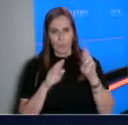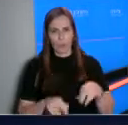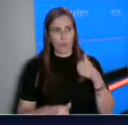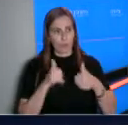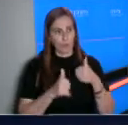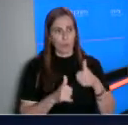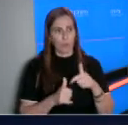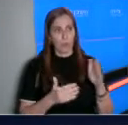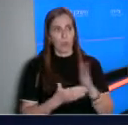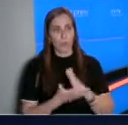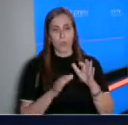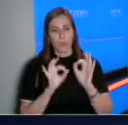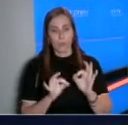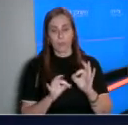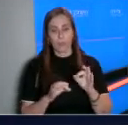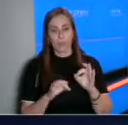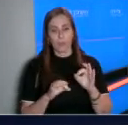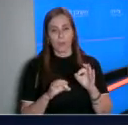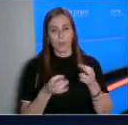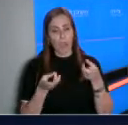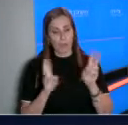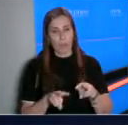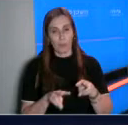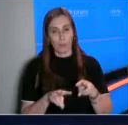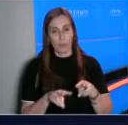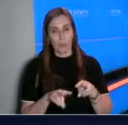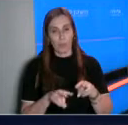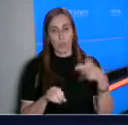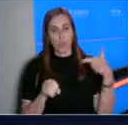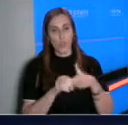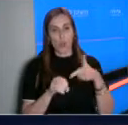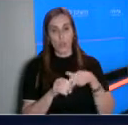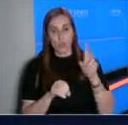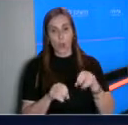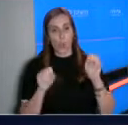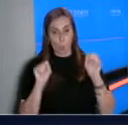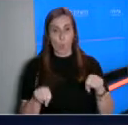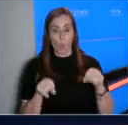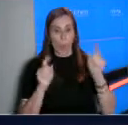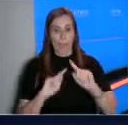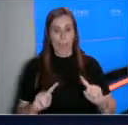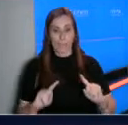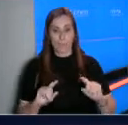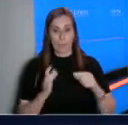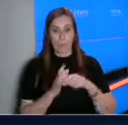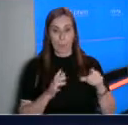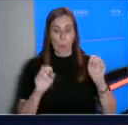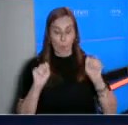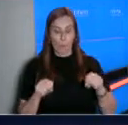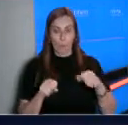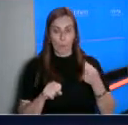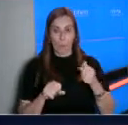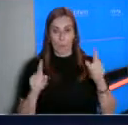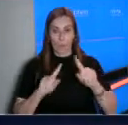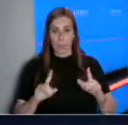התחרות, על החלטה שבעצם מאפשרת ליצחק תשובה שהיום מחזיק במונופול הגז, שבעצם בגלל אותו מונופול